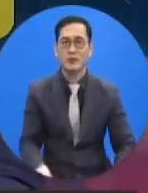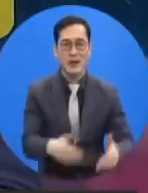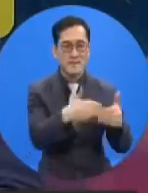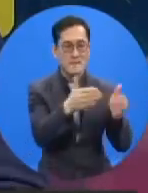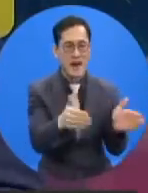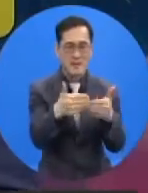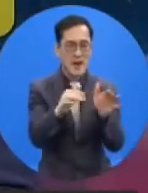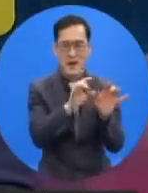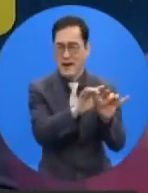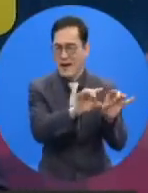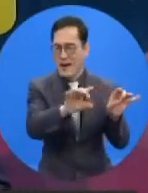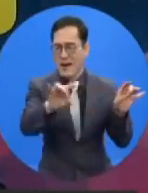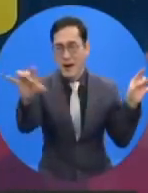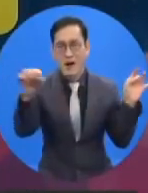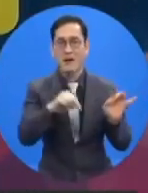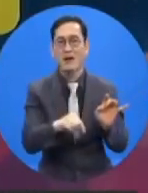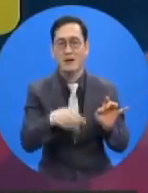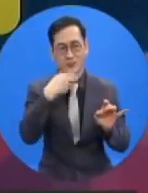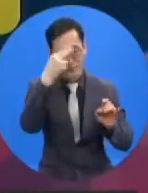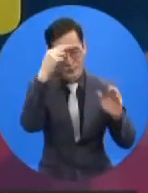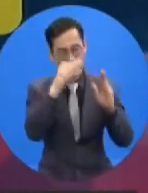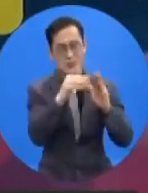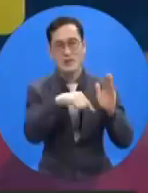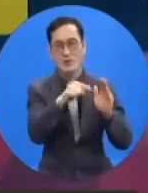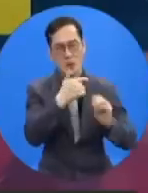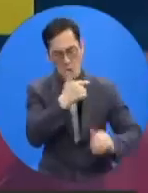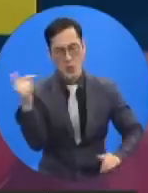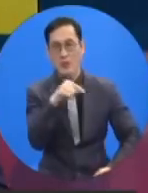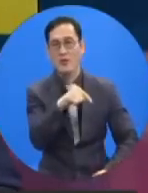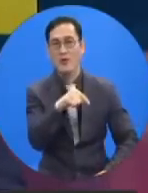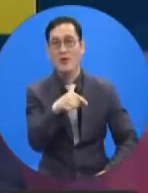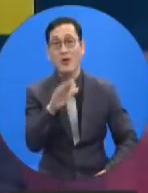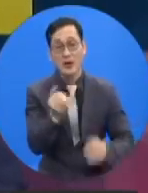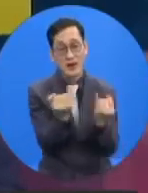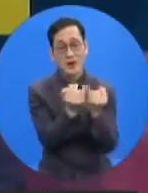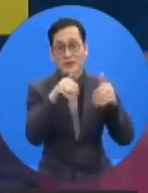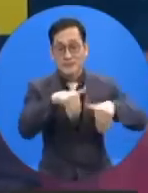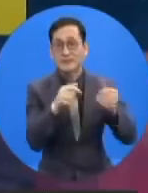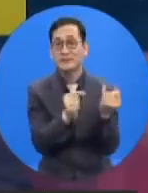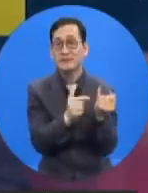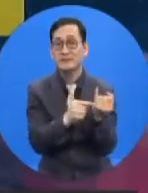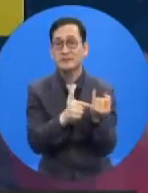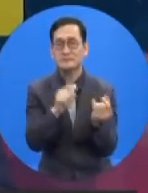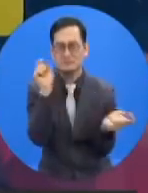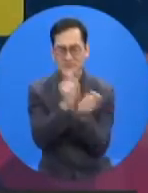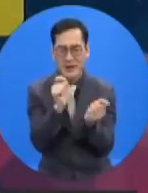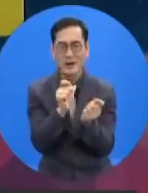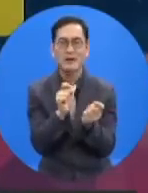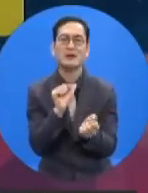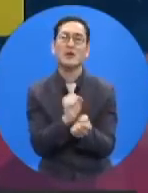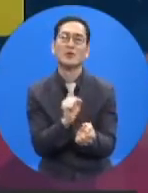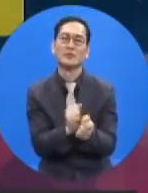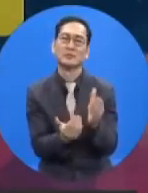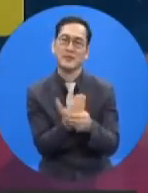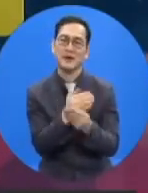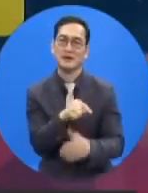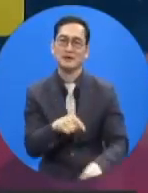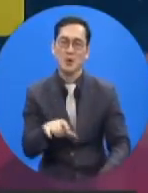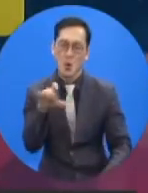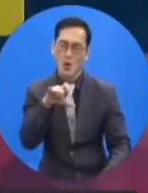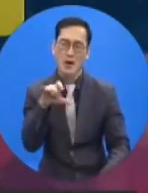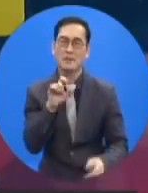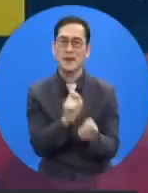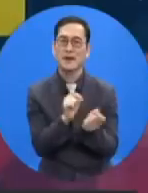상당히 많이 마련되어 있는 유흥업소. 그 여 종업원이 코로나 확진이 됐습니다. 그날